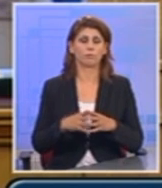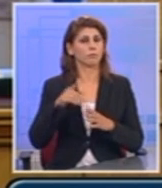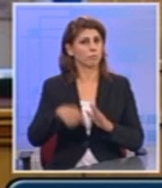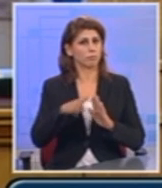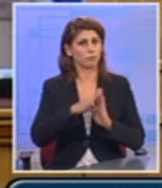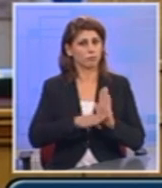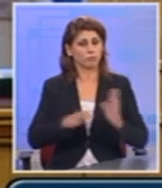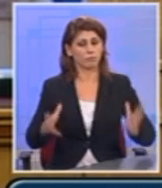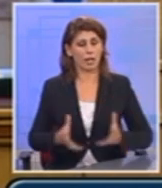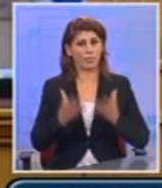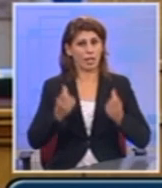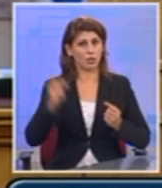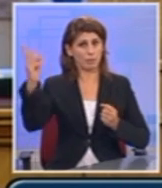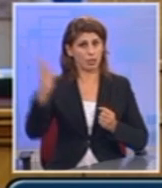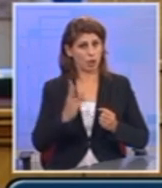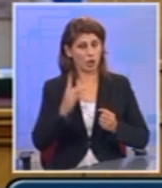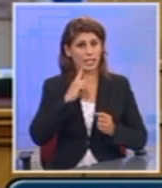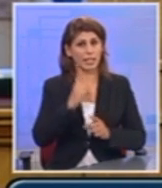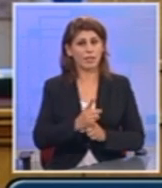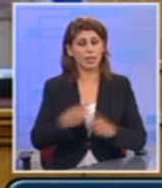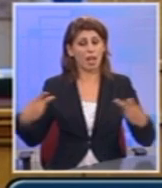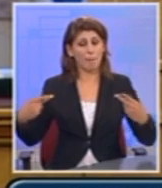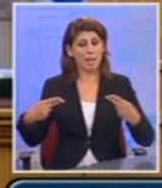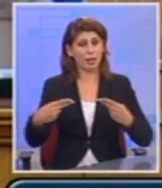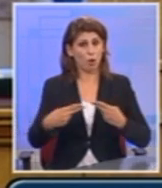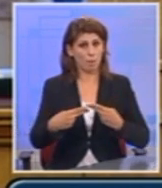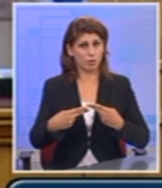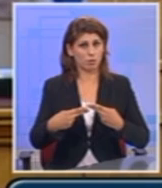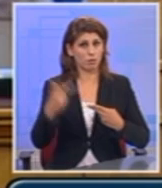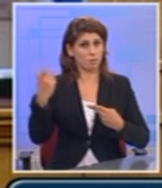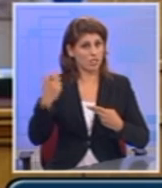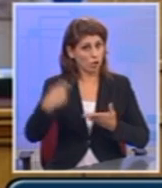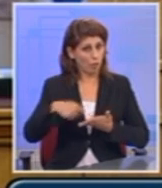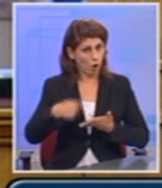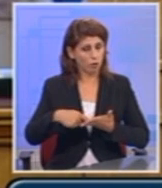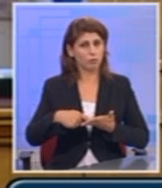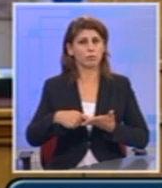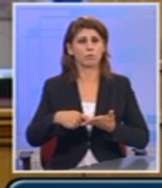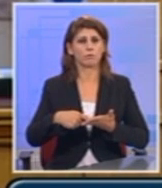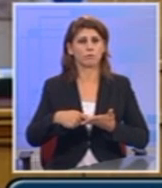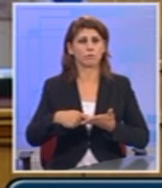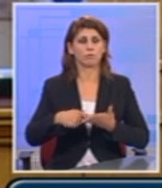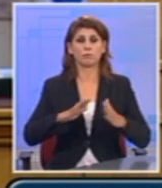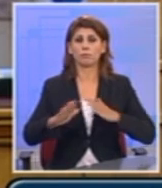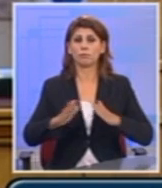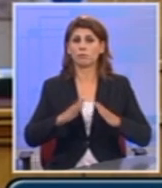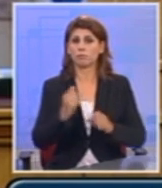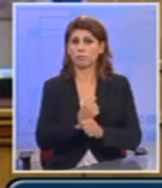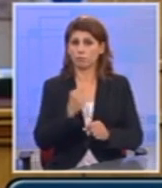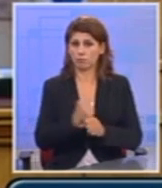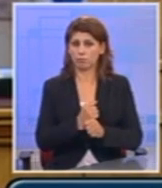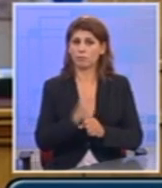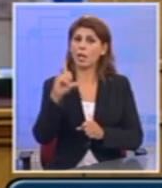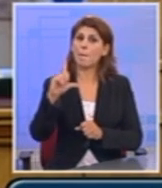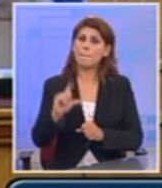διάσωσης από την τρόικα και ιδιαιτέρως οι περικοπές των μισθών της προστασίας της εργασίας η